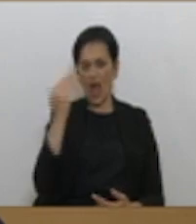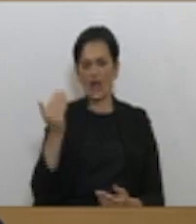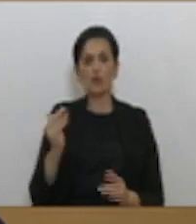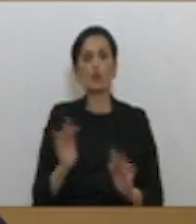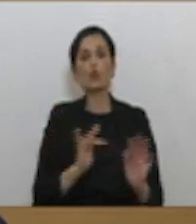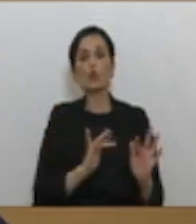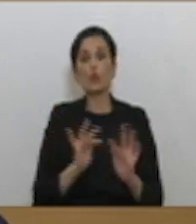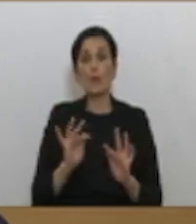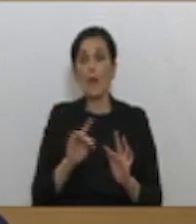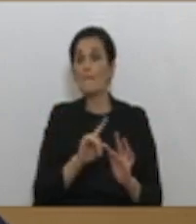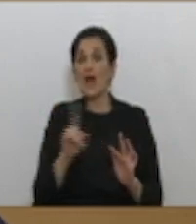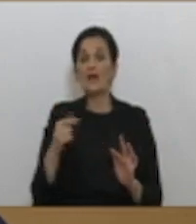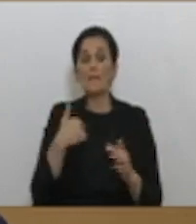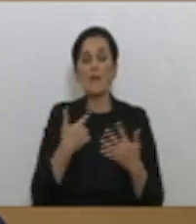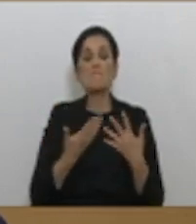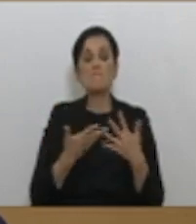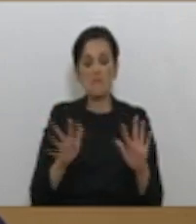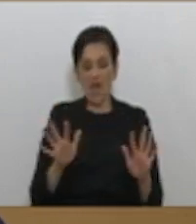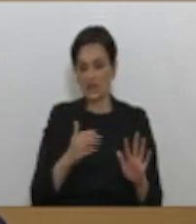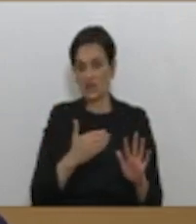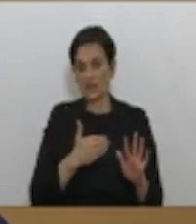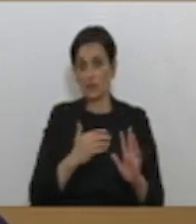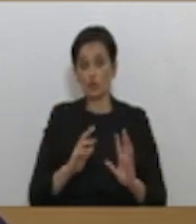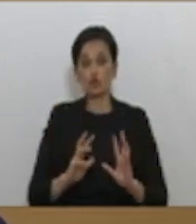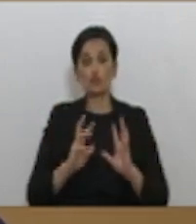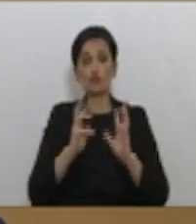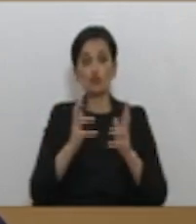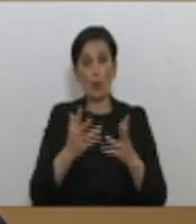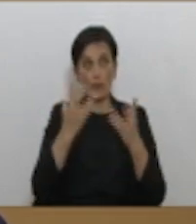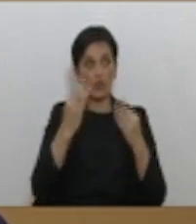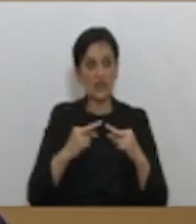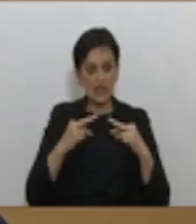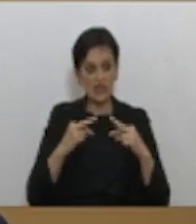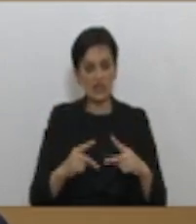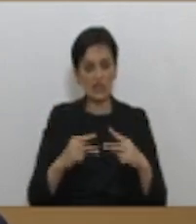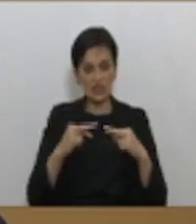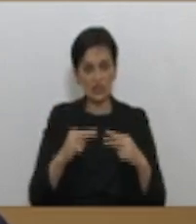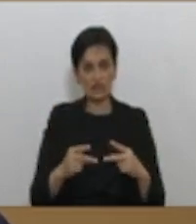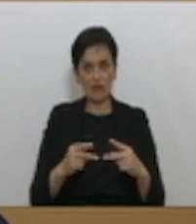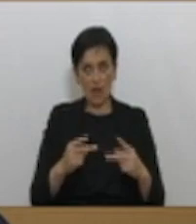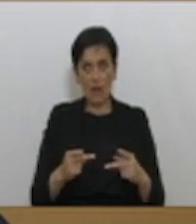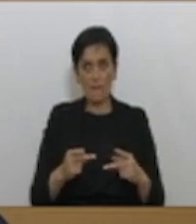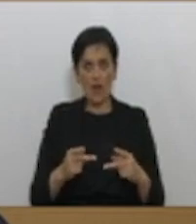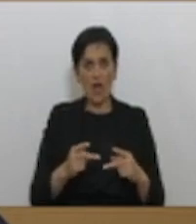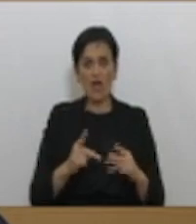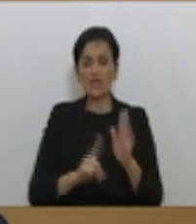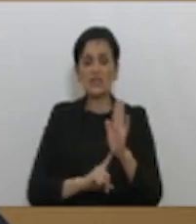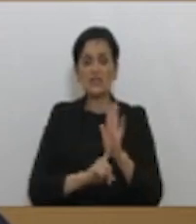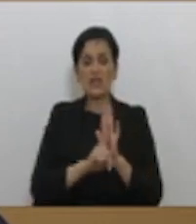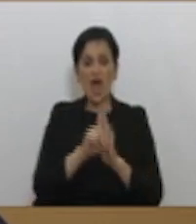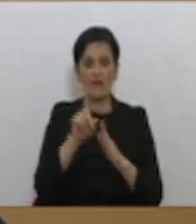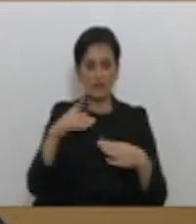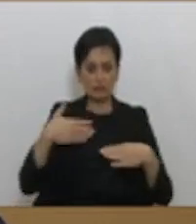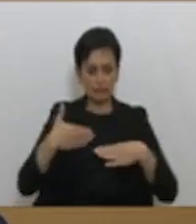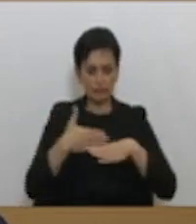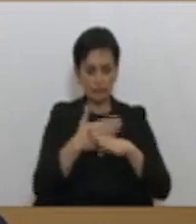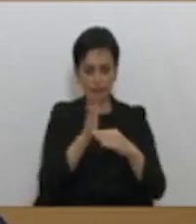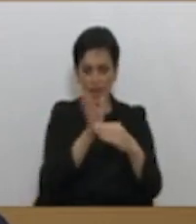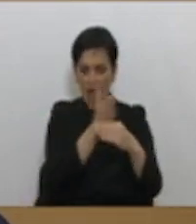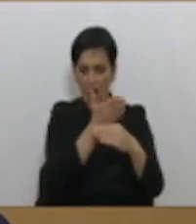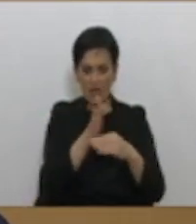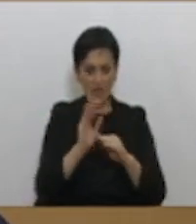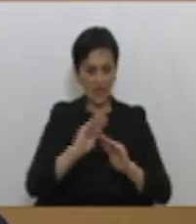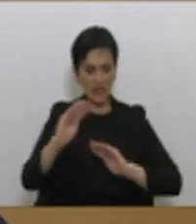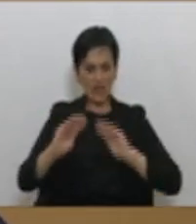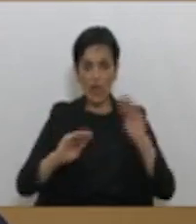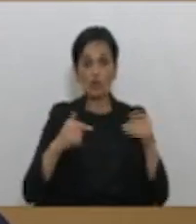ქმედებებს, მაგრამ მე უფრო მეტი მინდა. სოფლიო ისრულება ყოველდღიურად. Მიდის ყველაფრის თავიდან გადანაწილება და დალაგება. ჩვენ გმართებს